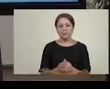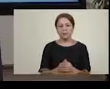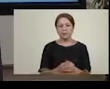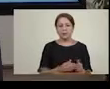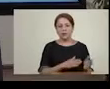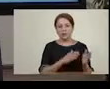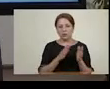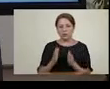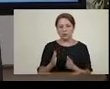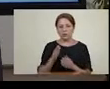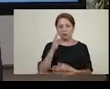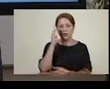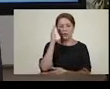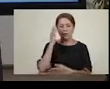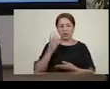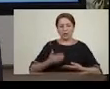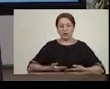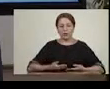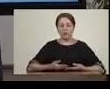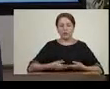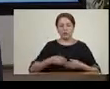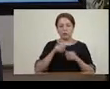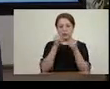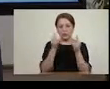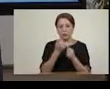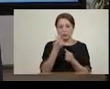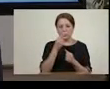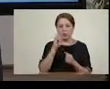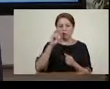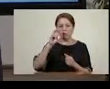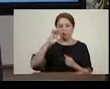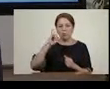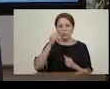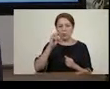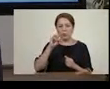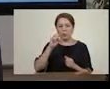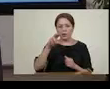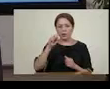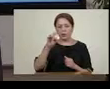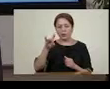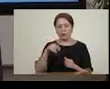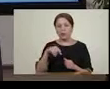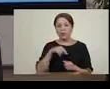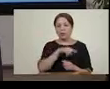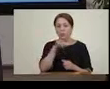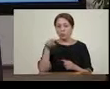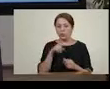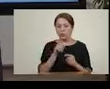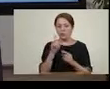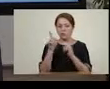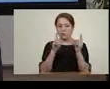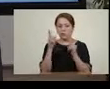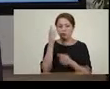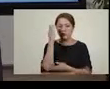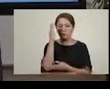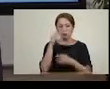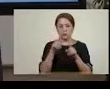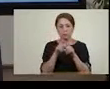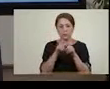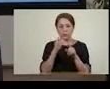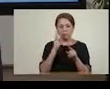Keyingi hayotiy shakllardan biri butalar. Butalar asosan poyasi yog'ochlashgan, bo'yi 2-3